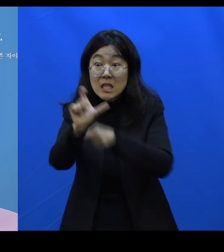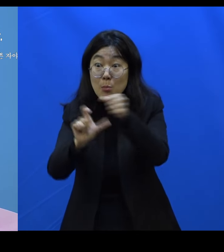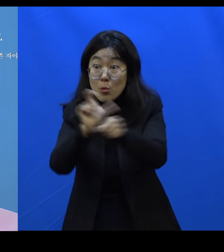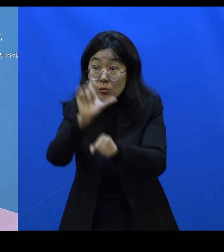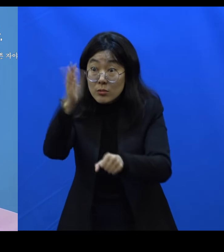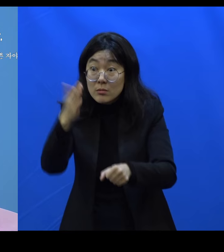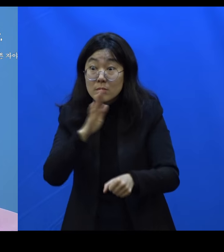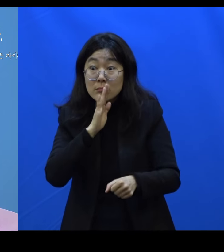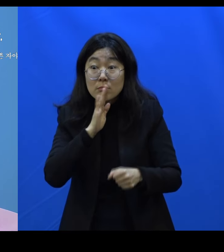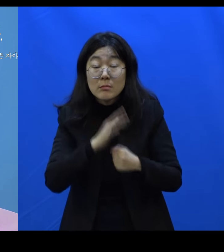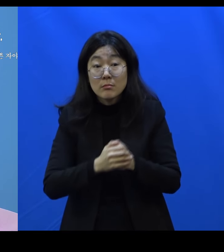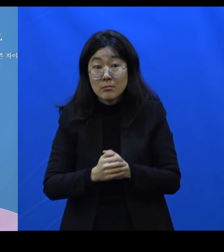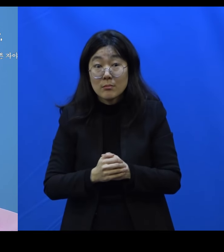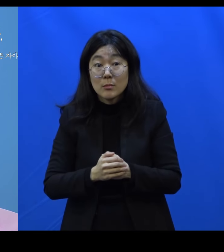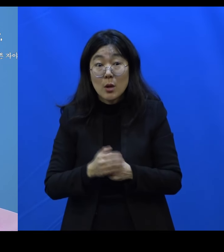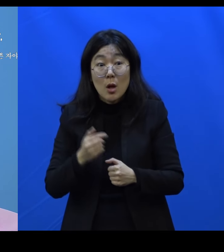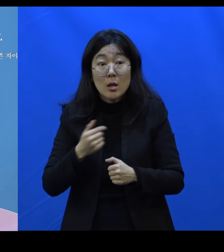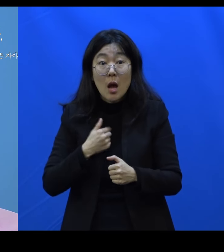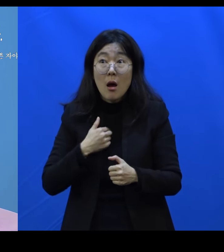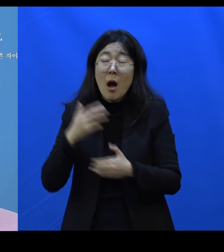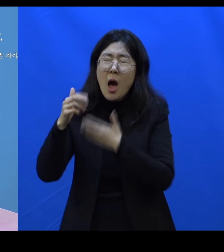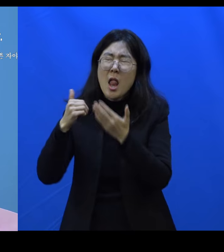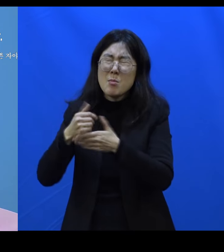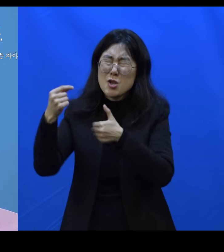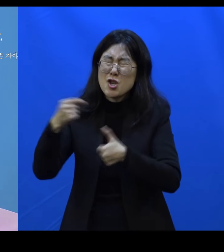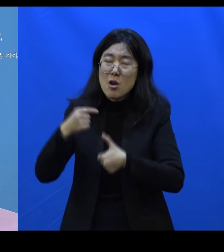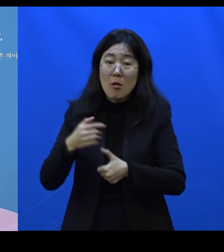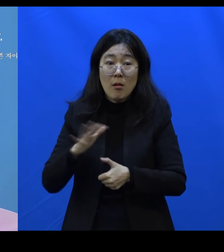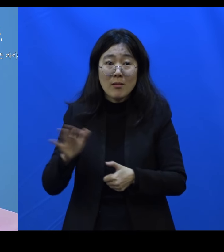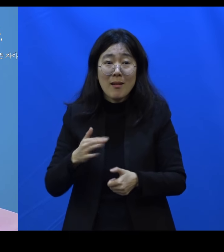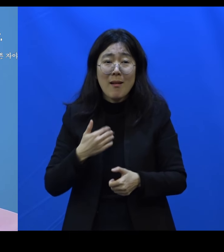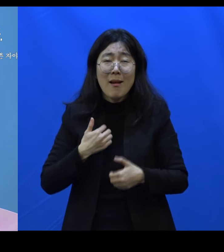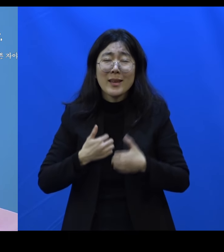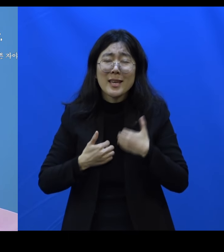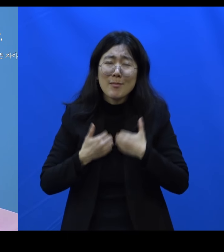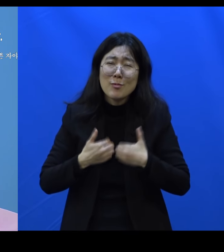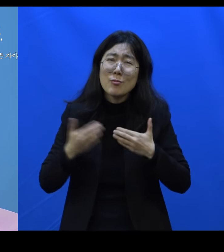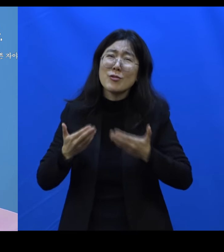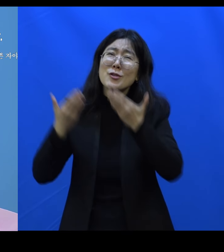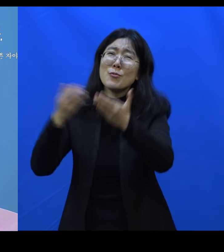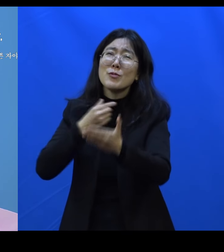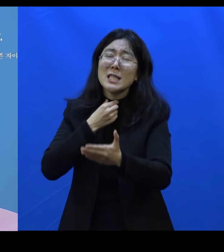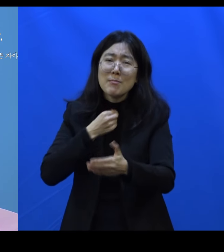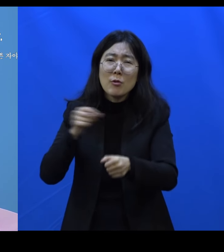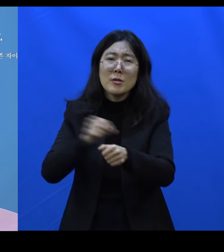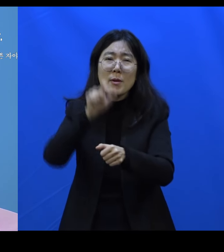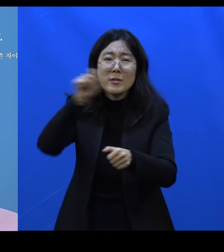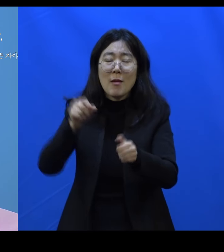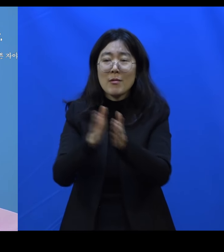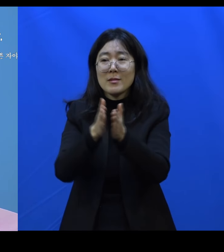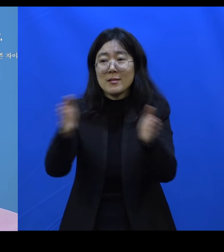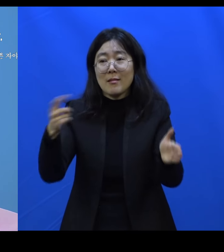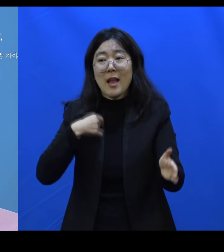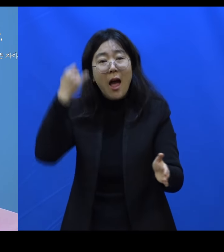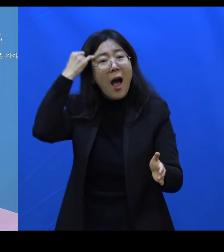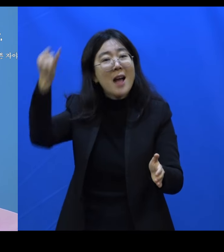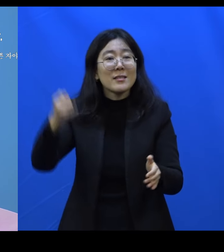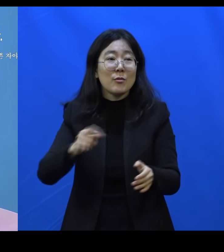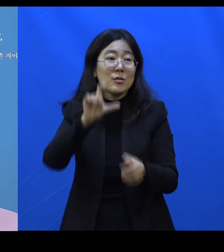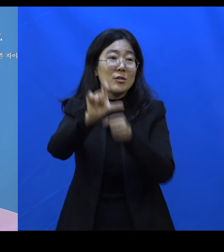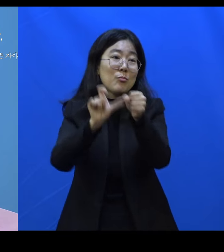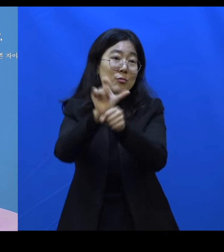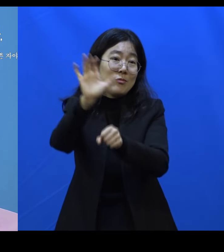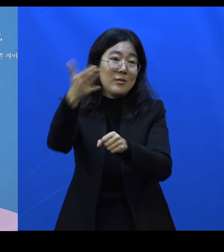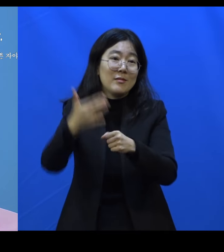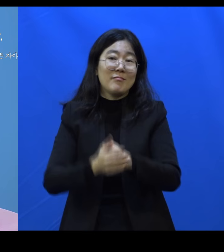이 기쁨으로 하는 거죠. 억지로 하는 일이 없어요. 여러분, 여기 함께 가자는 말은 큰 힘이 되는 거예요. 함께